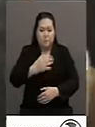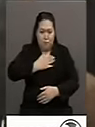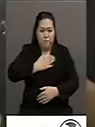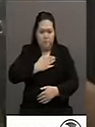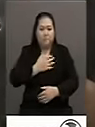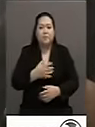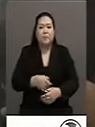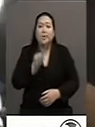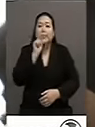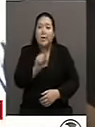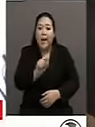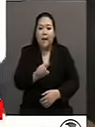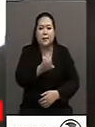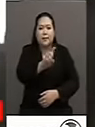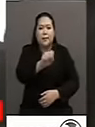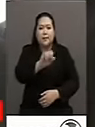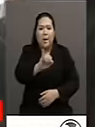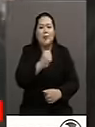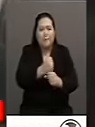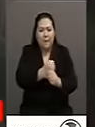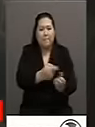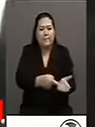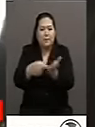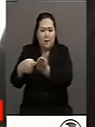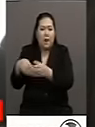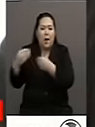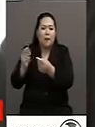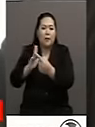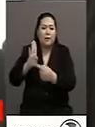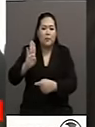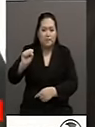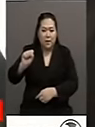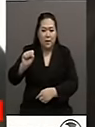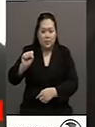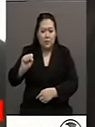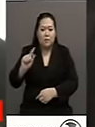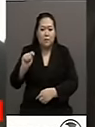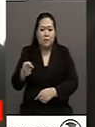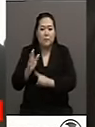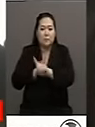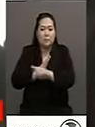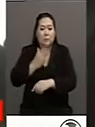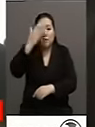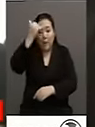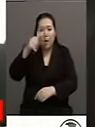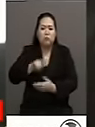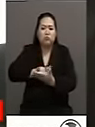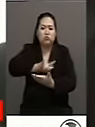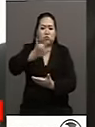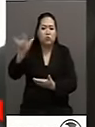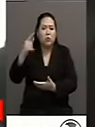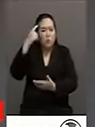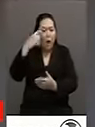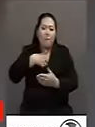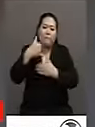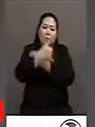ไพบูลย์สั่งให้ DSI ดำเนินการเองเพราะเห็นความตั้งใจของคุณเบสที่จะเดินทางไปสร้างความเข้าใจกับ